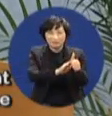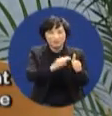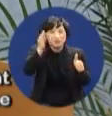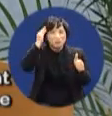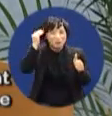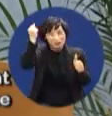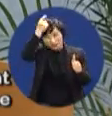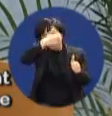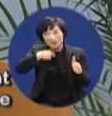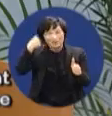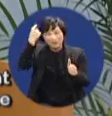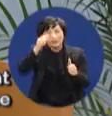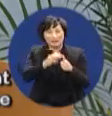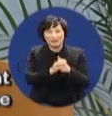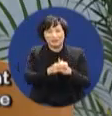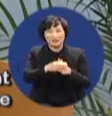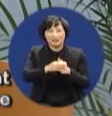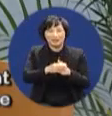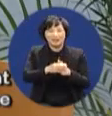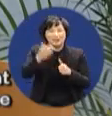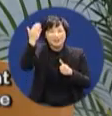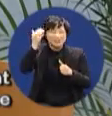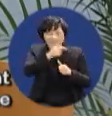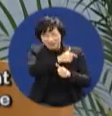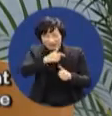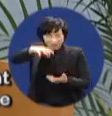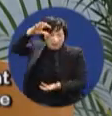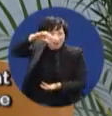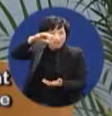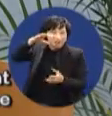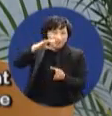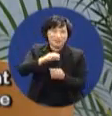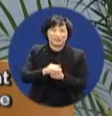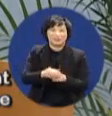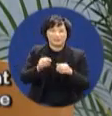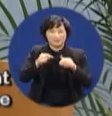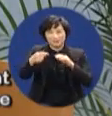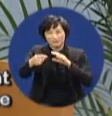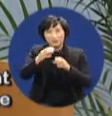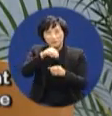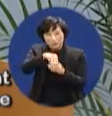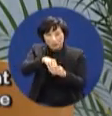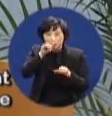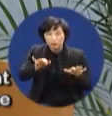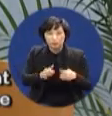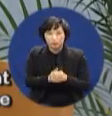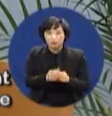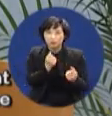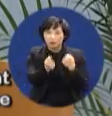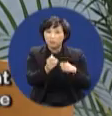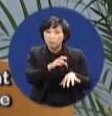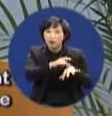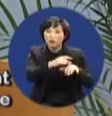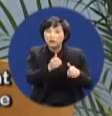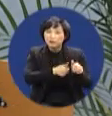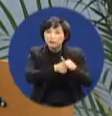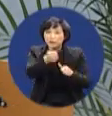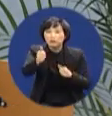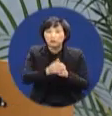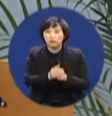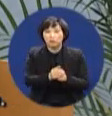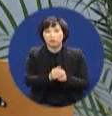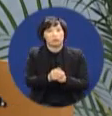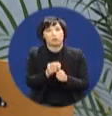머리, 엄청난 용량이 들어있지 않냐 이 말이오. 그런데도 마귀를 이기는 네이다의 용량이